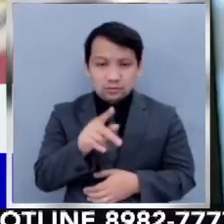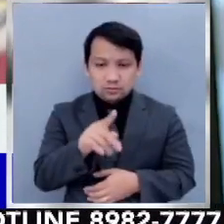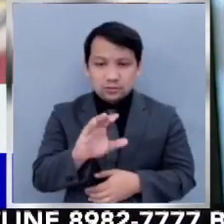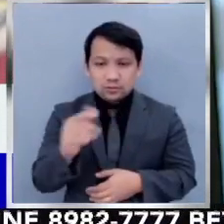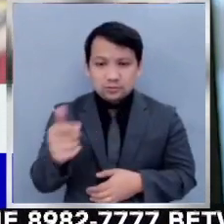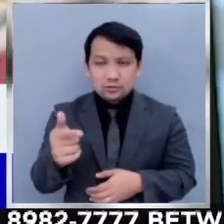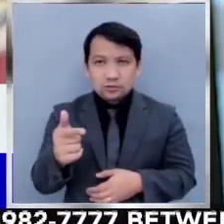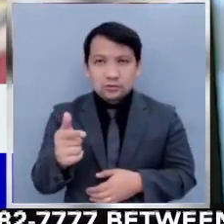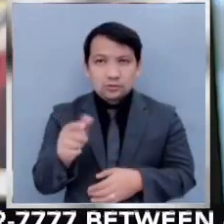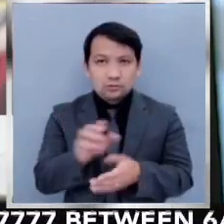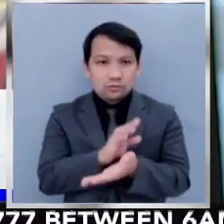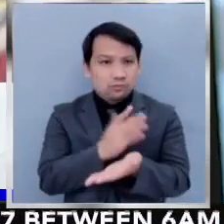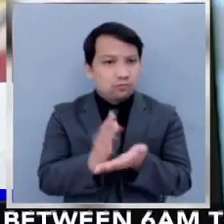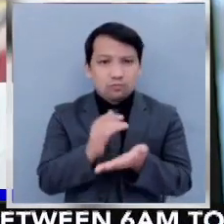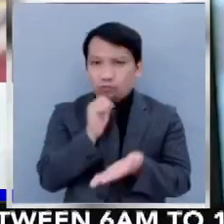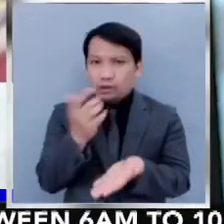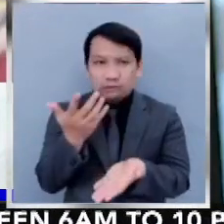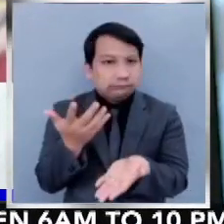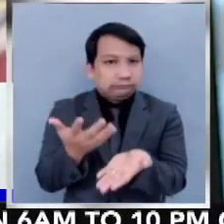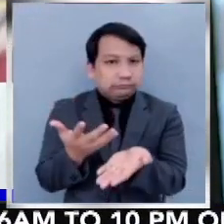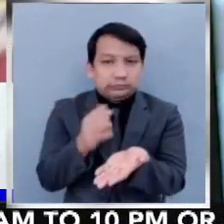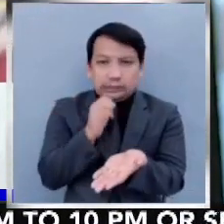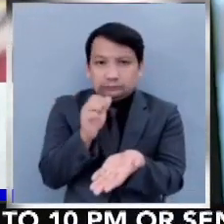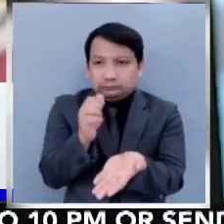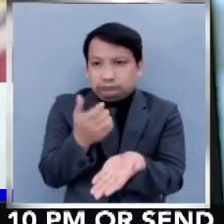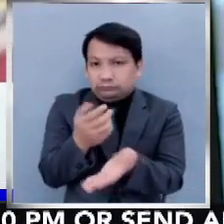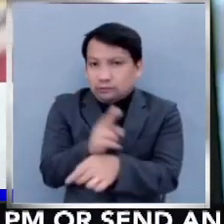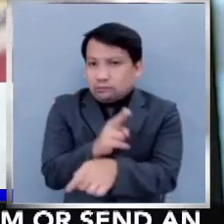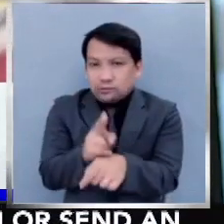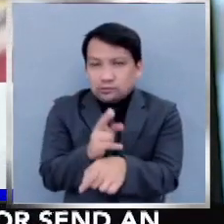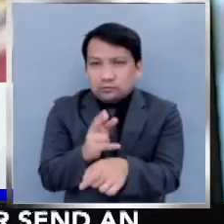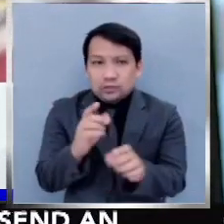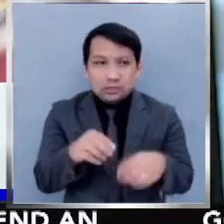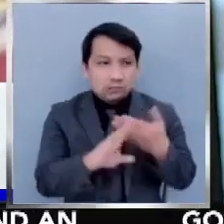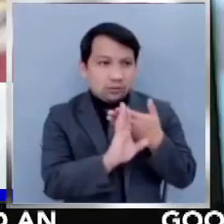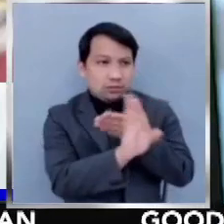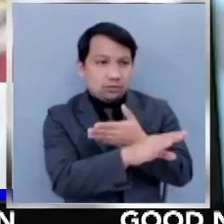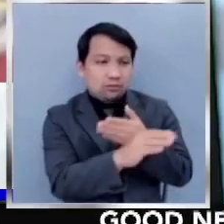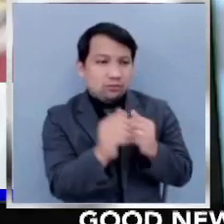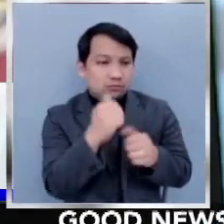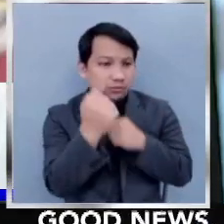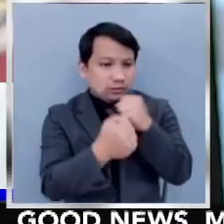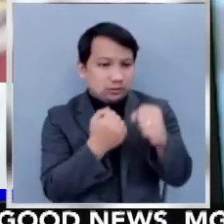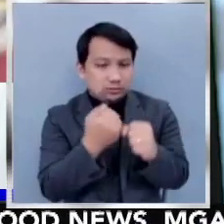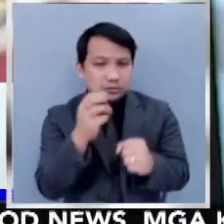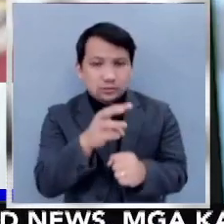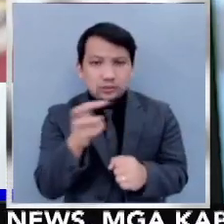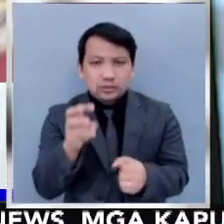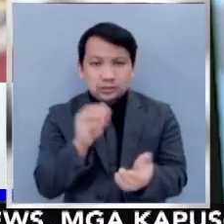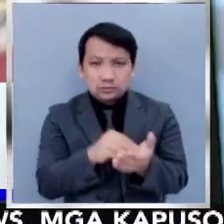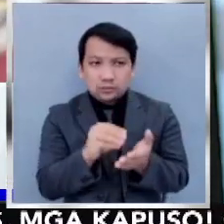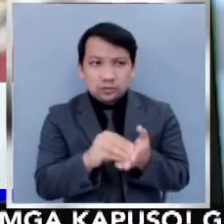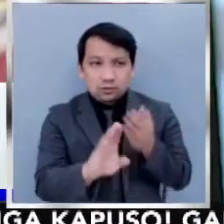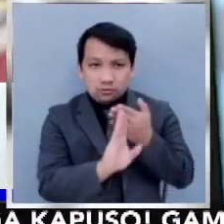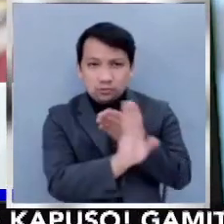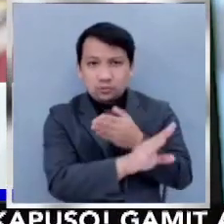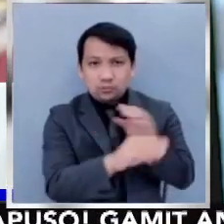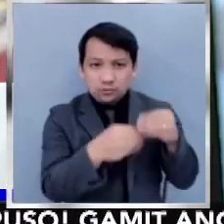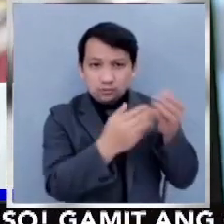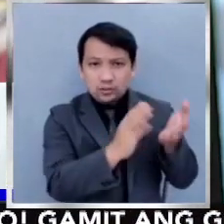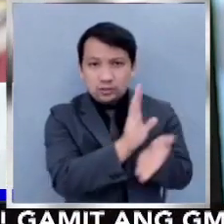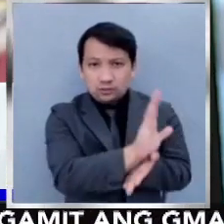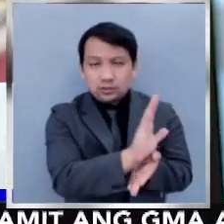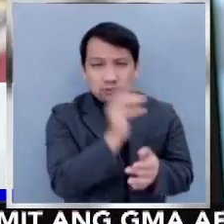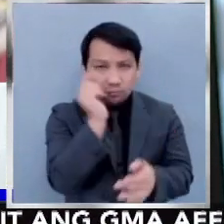useless and irrelevant when it is remitting an annual average of 600 million per annum and it is doing